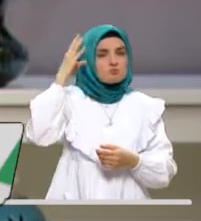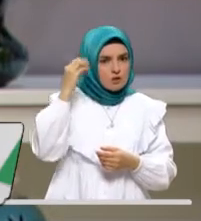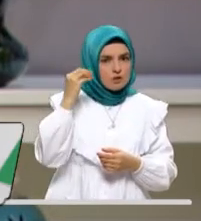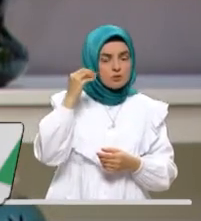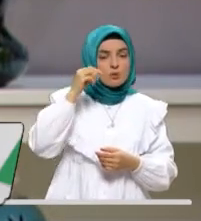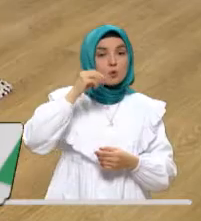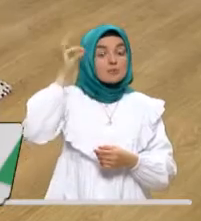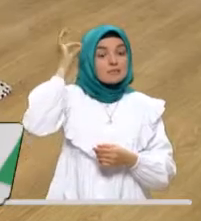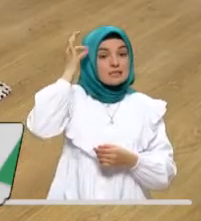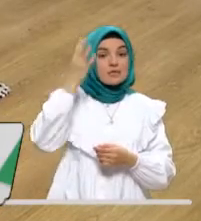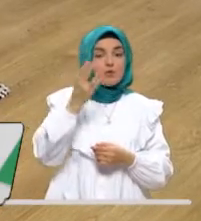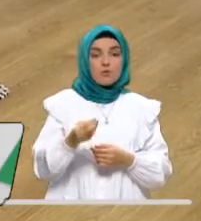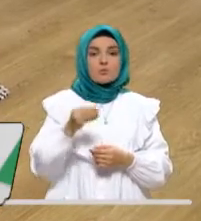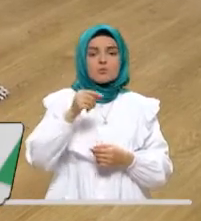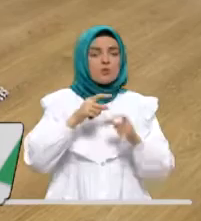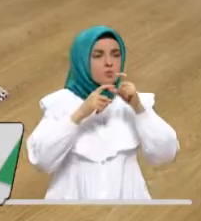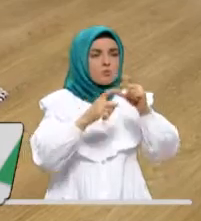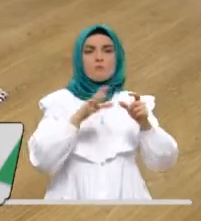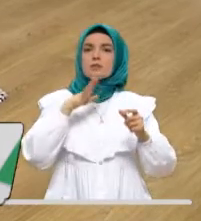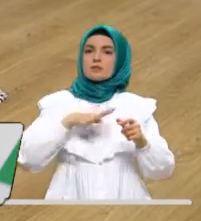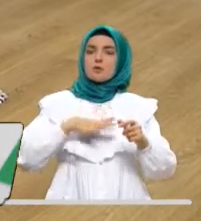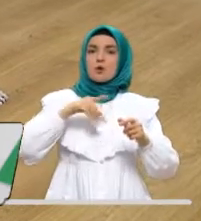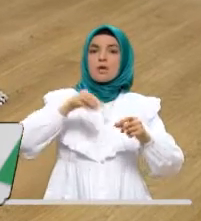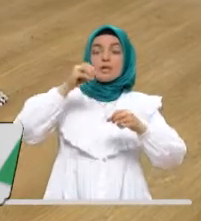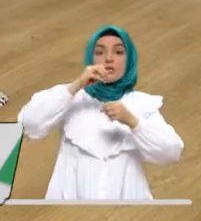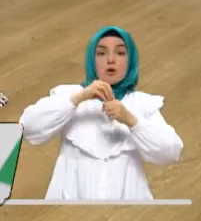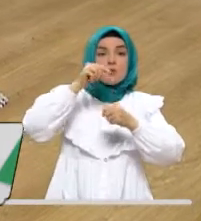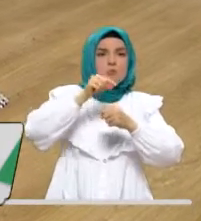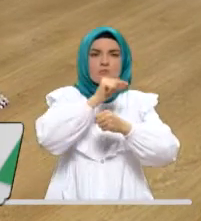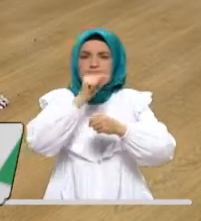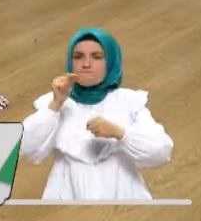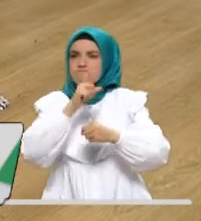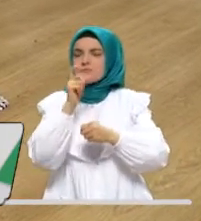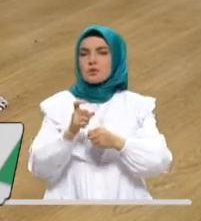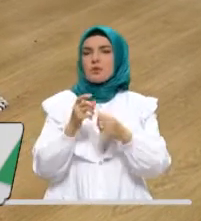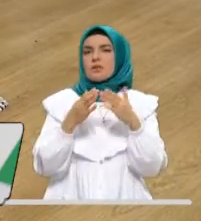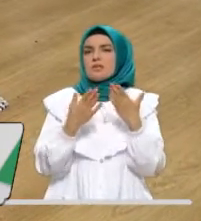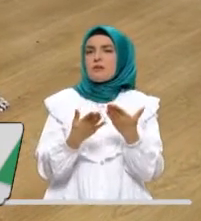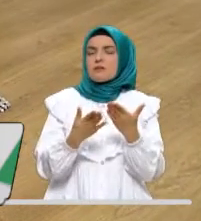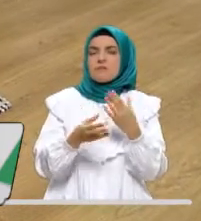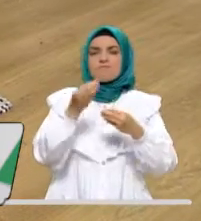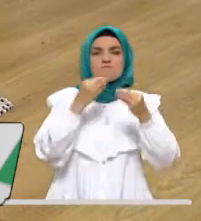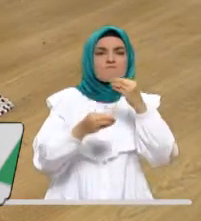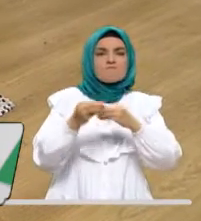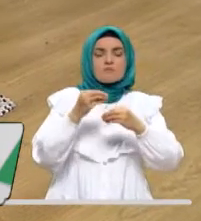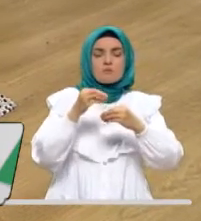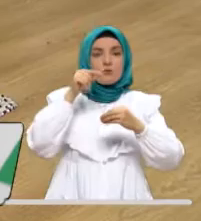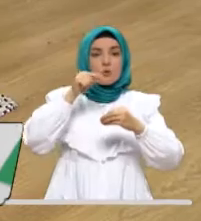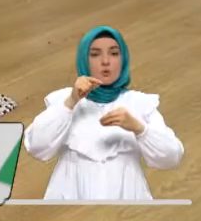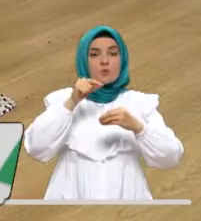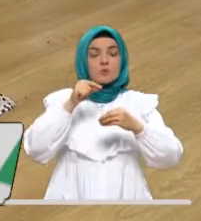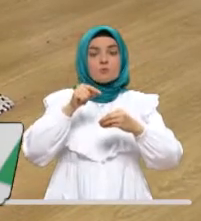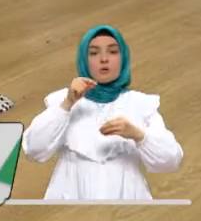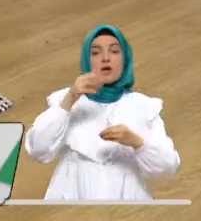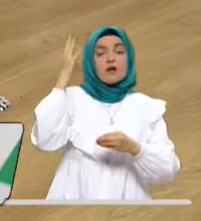o ve bunu mesela şöyle de sormak istiyorum. İçerikler bu şekilde mi yazılıyor? Yoksa tüketicinin anlayacağı şekilde yazılması gerekir